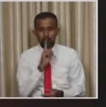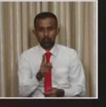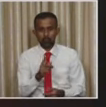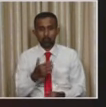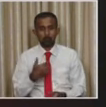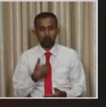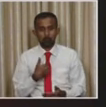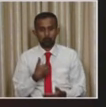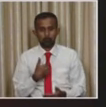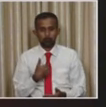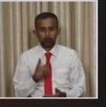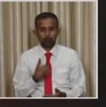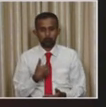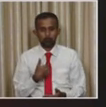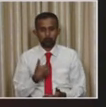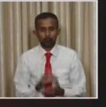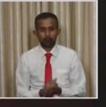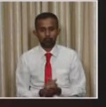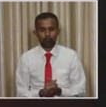මගේ කරුණා